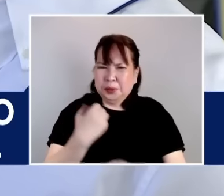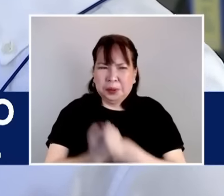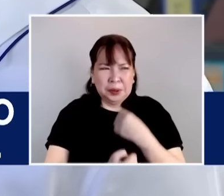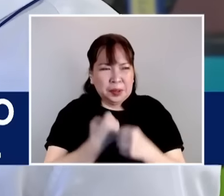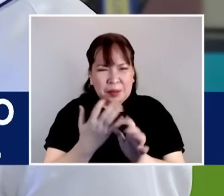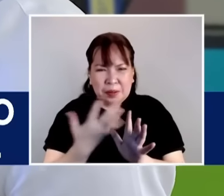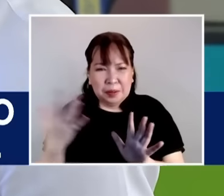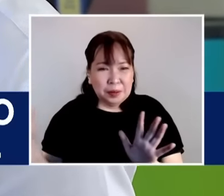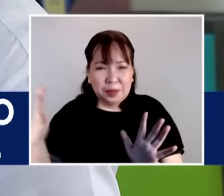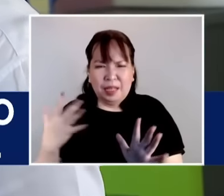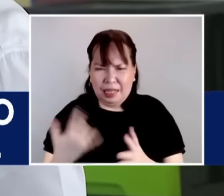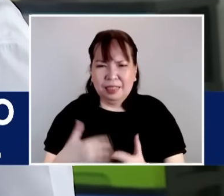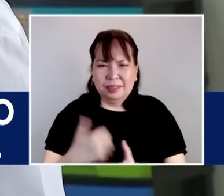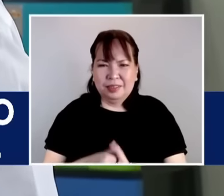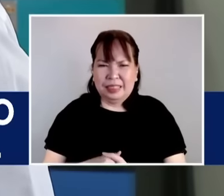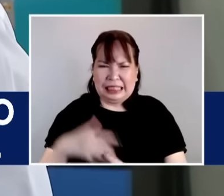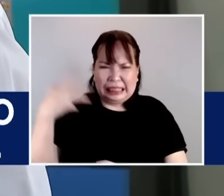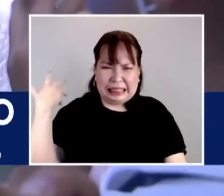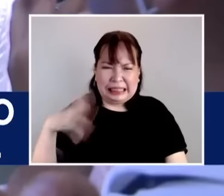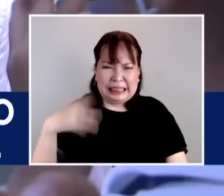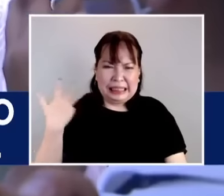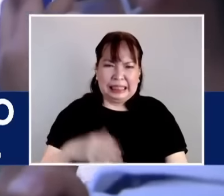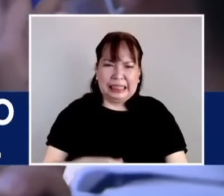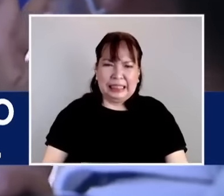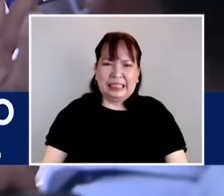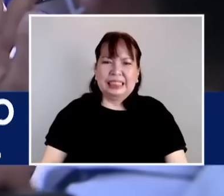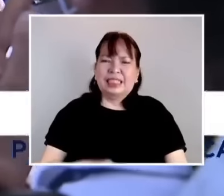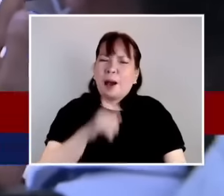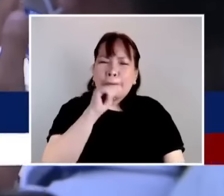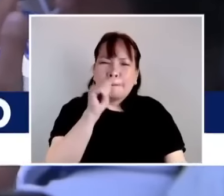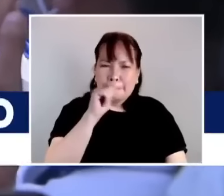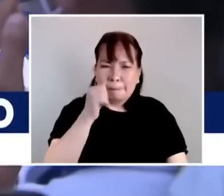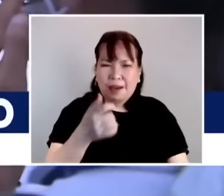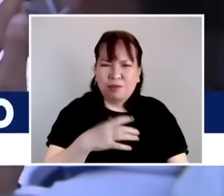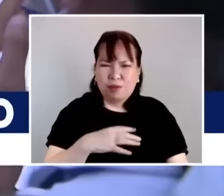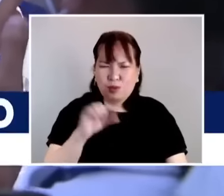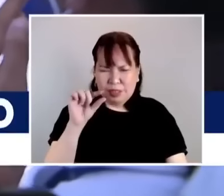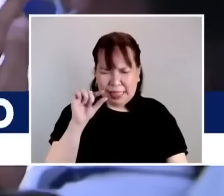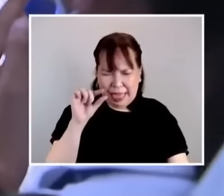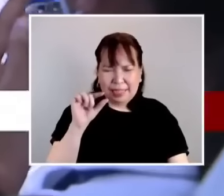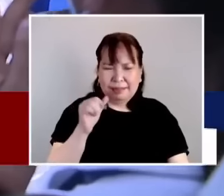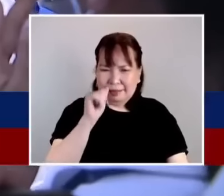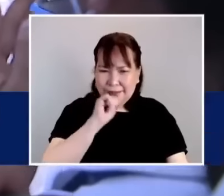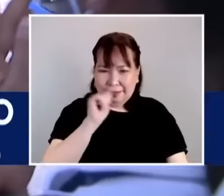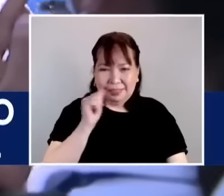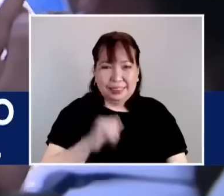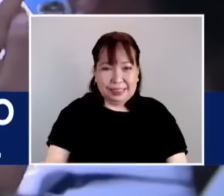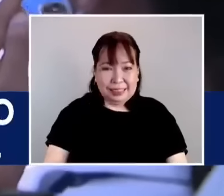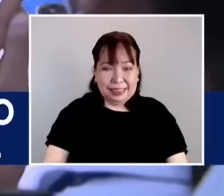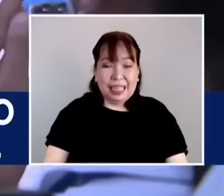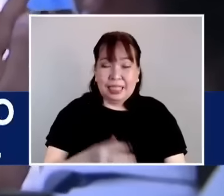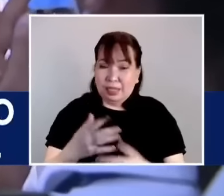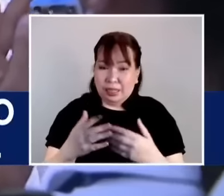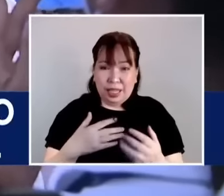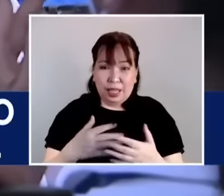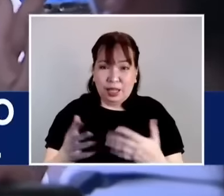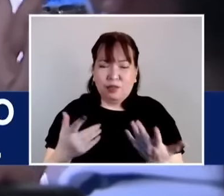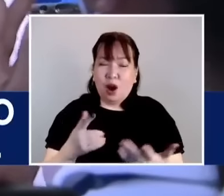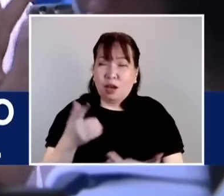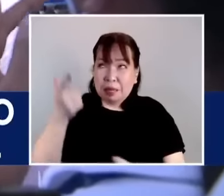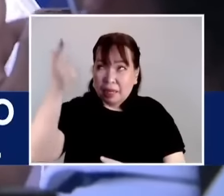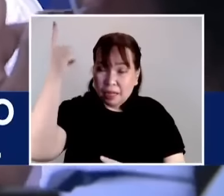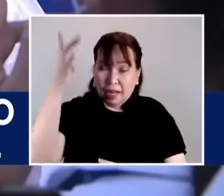pila, init, tsagayin po natin. Konting sakripisyo. Basta kung sakasakalin para rin tayo sa